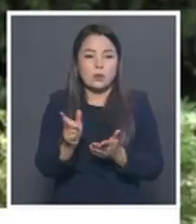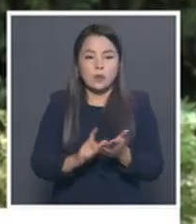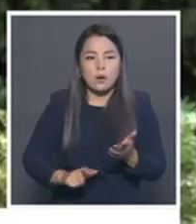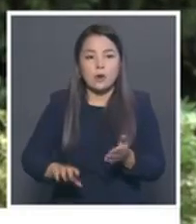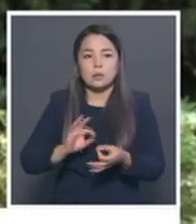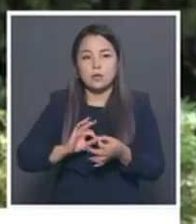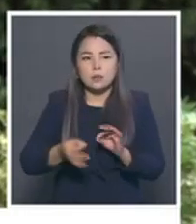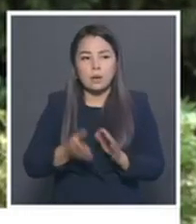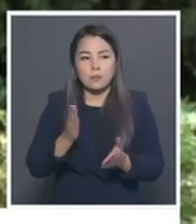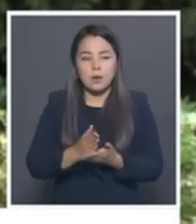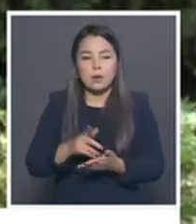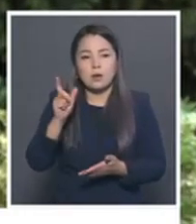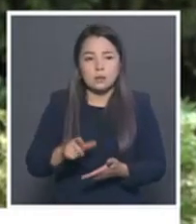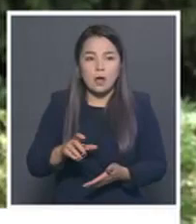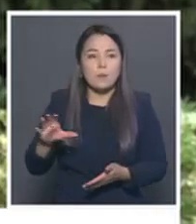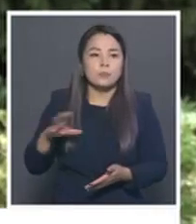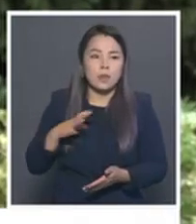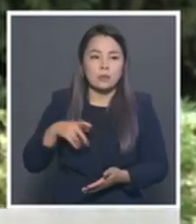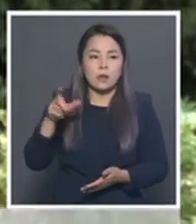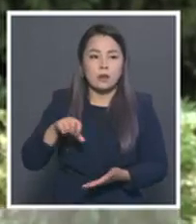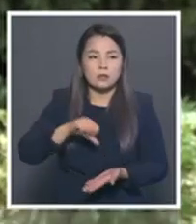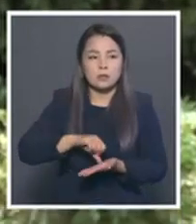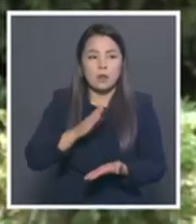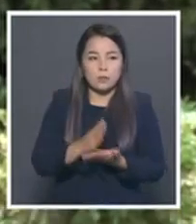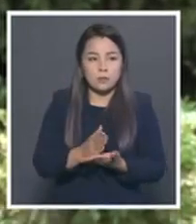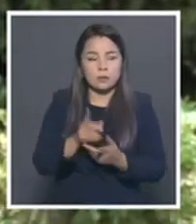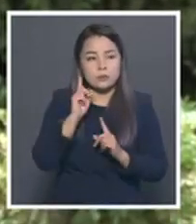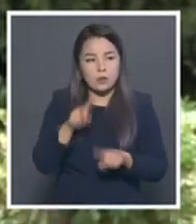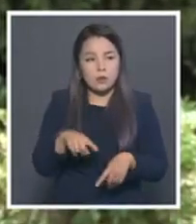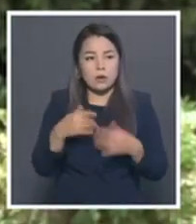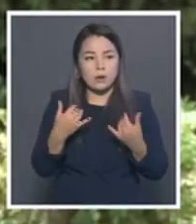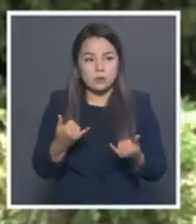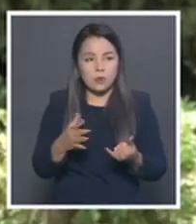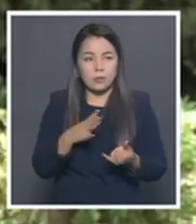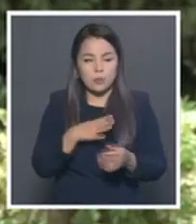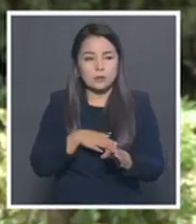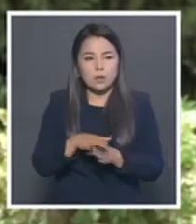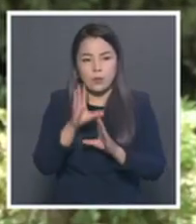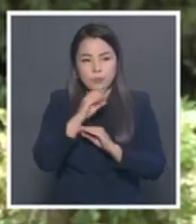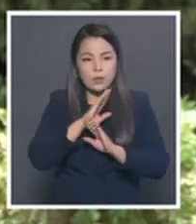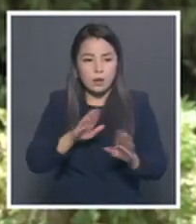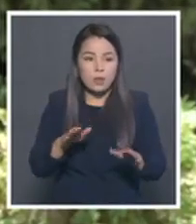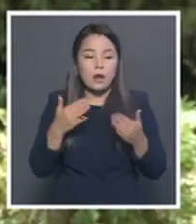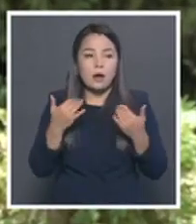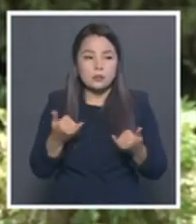жылқысы бар, байлығы десе бәрі бар. Шалқып жатпай ма қазір? Ал оны жатамайды. Жатамаған халқының